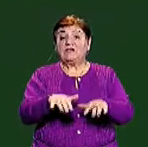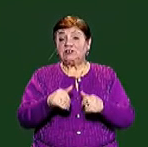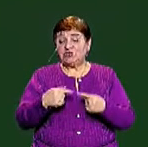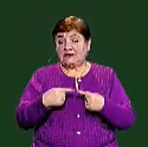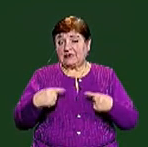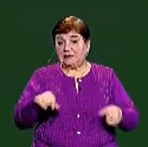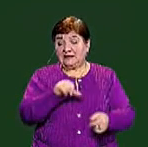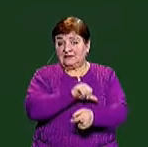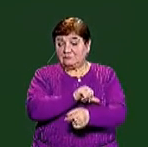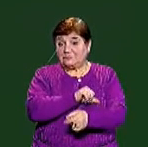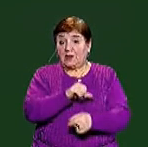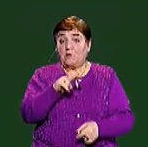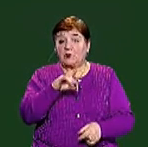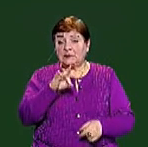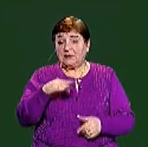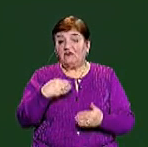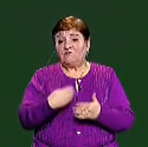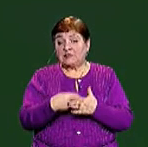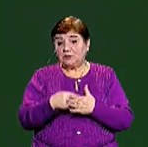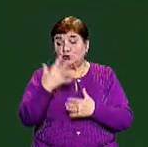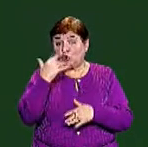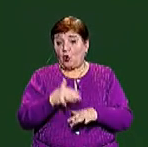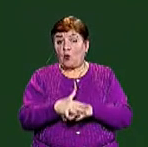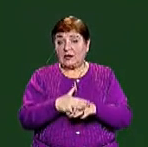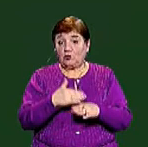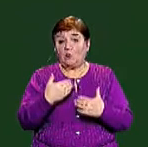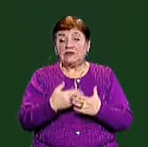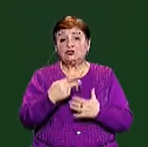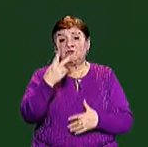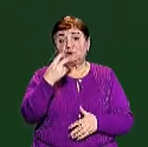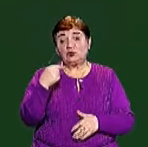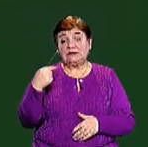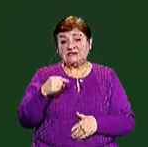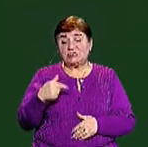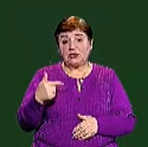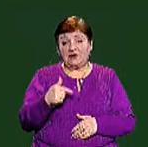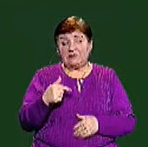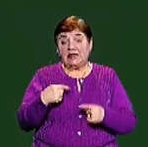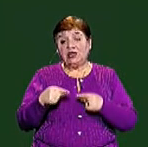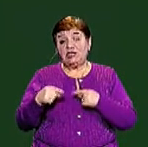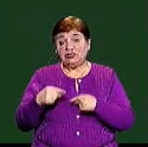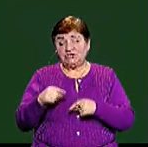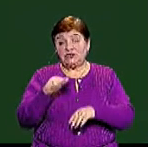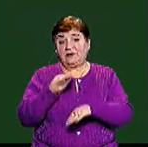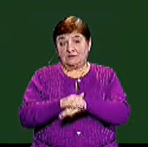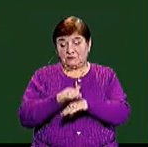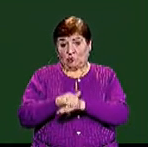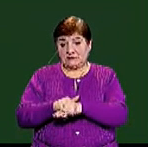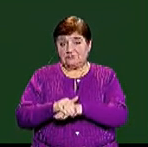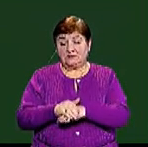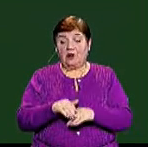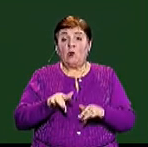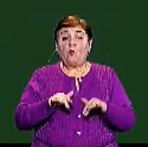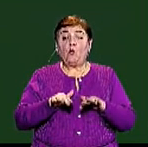психотропні речовини метамфетамін вартістю за цінами чорного ринку близько 200 тисяч гривень та інші речові докази. У